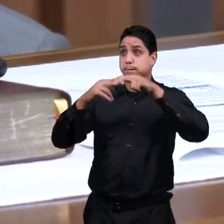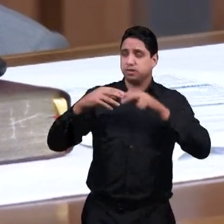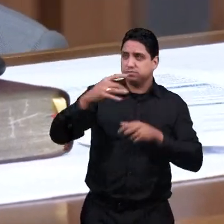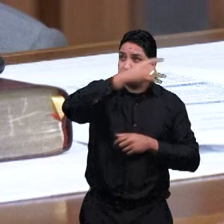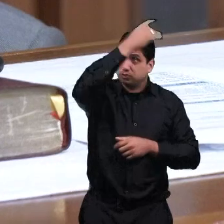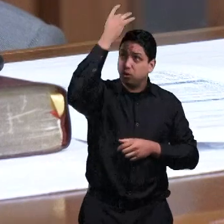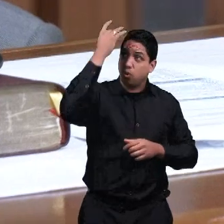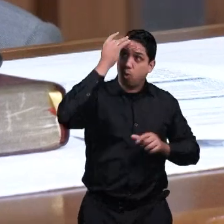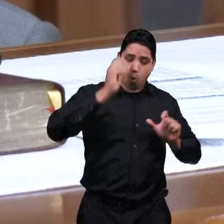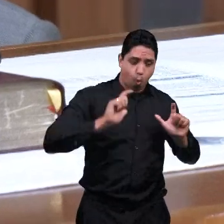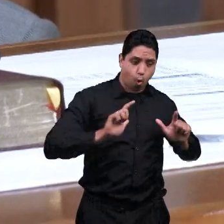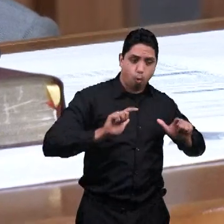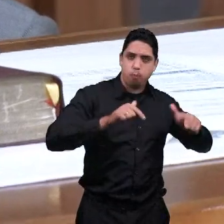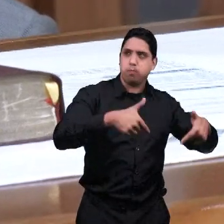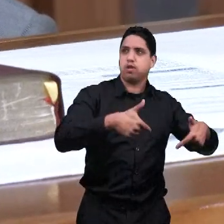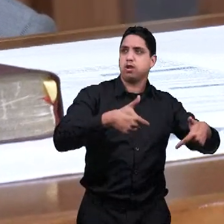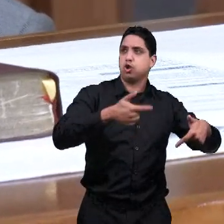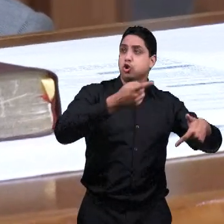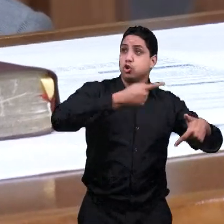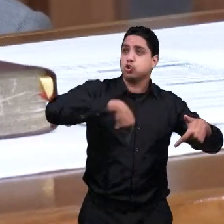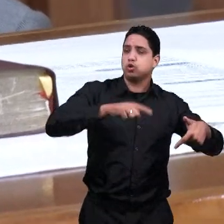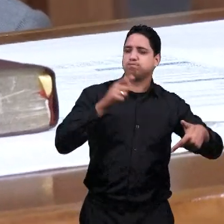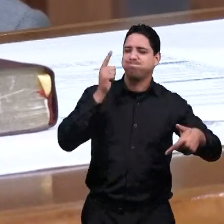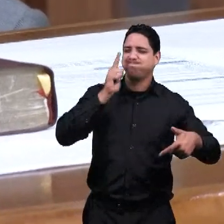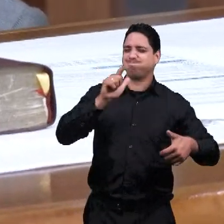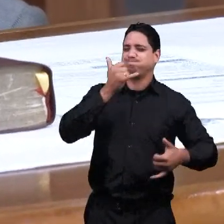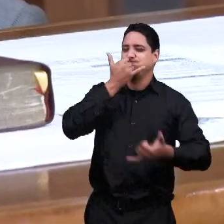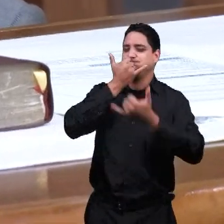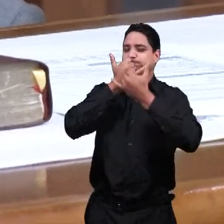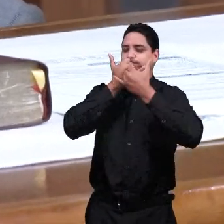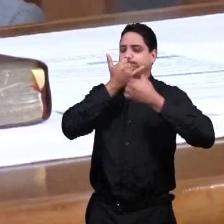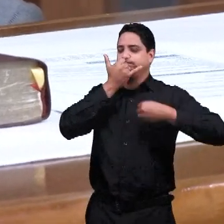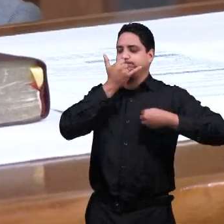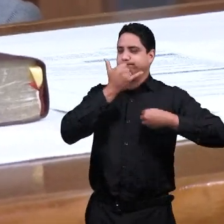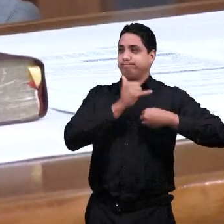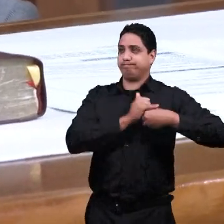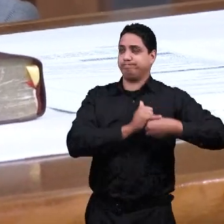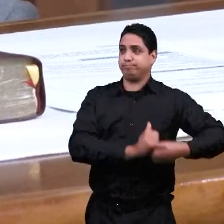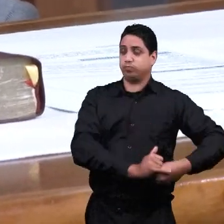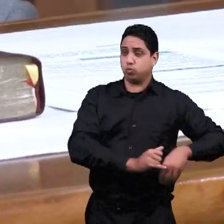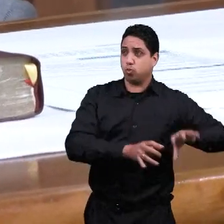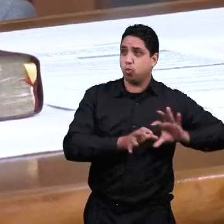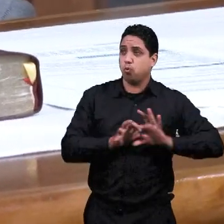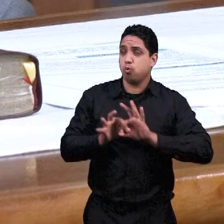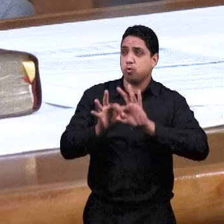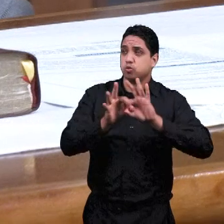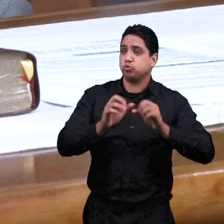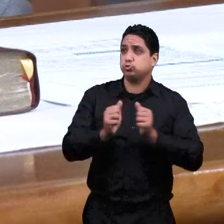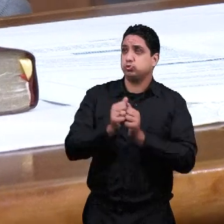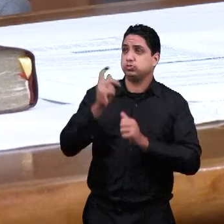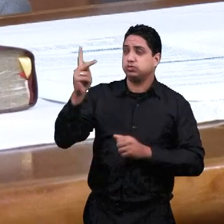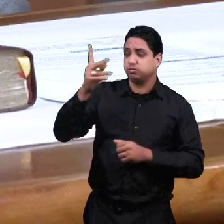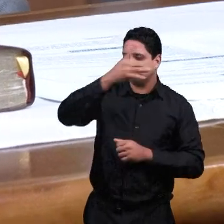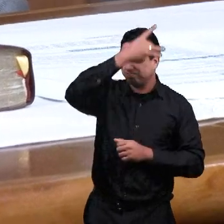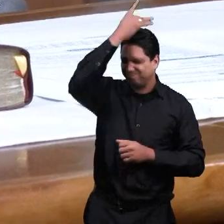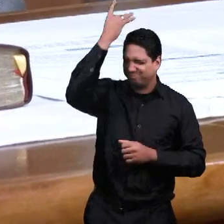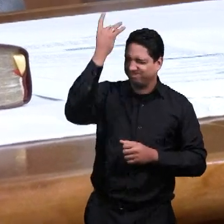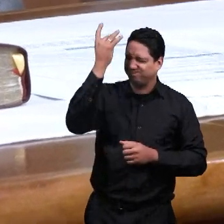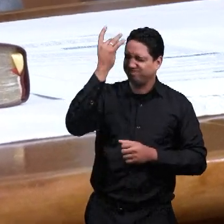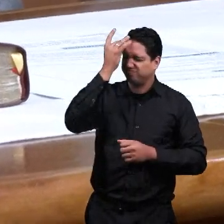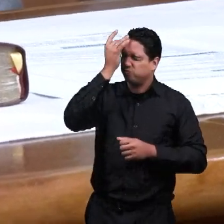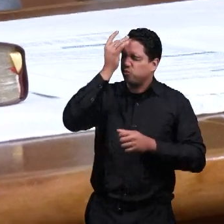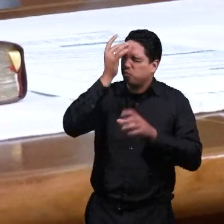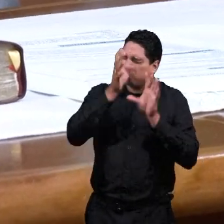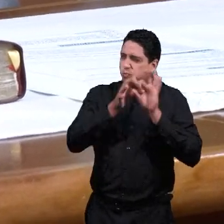esprit, nous puissions avoir le pardon de nos péchés, la communion avec toi, la communion profonde, et